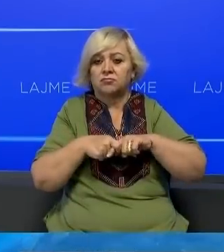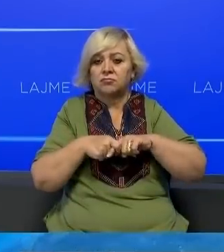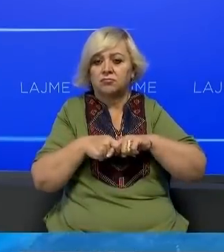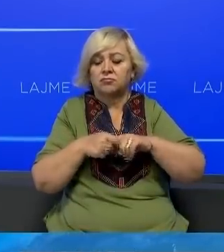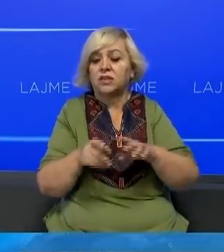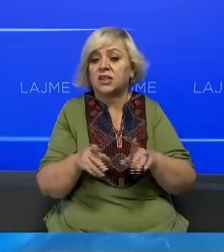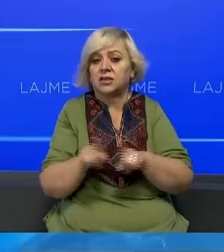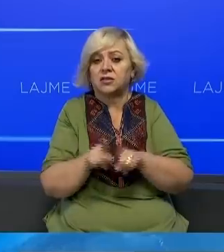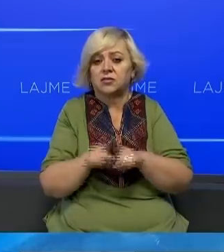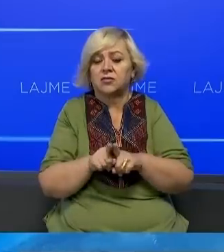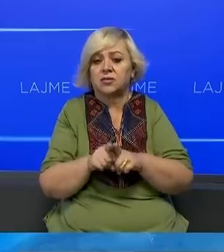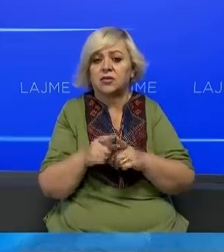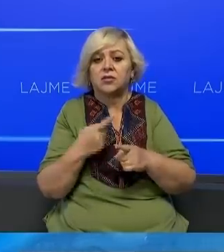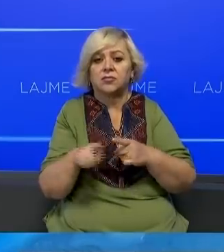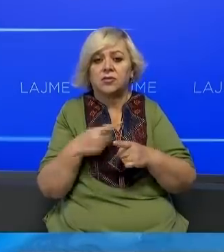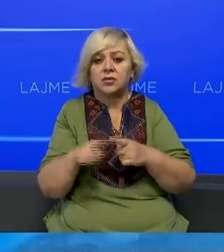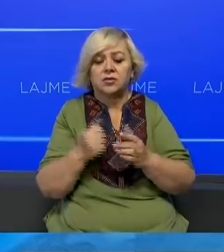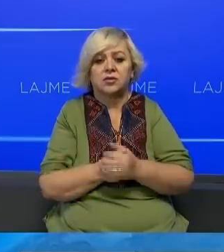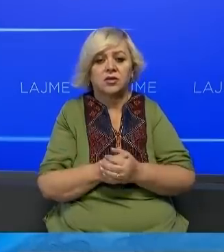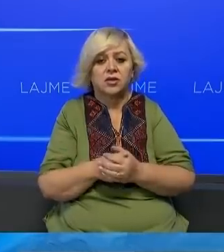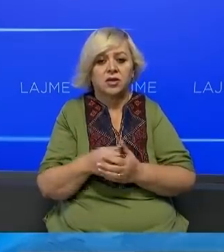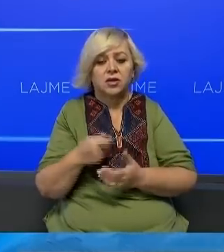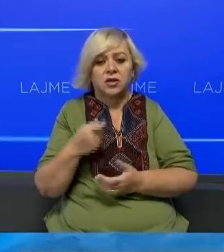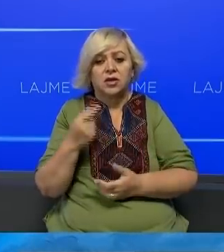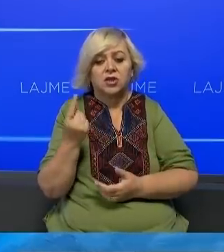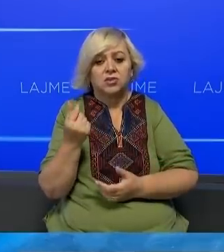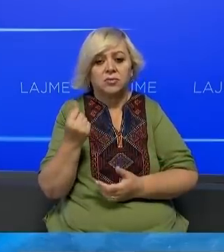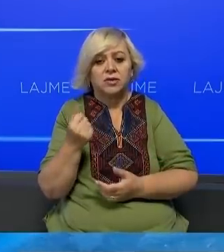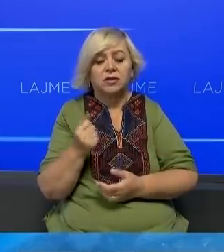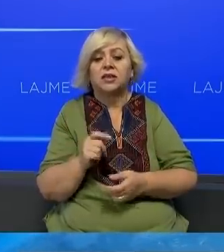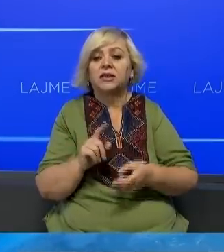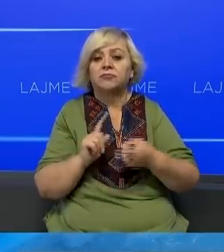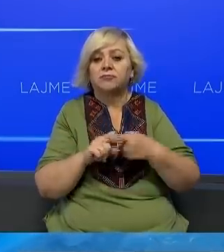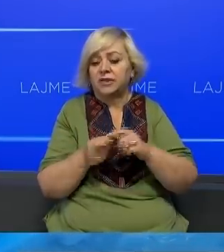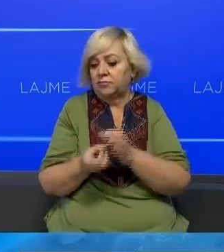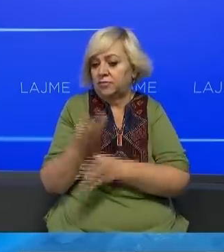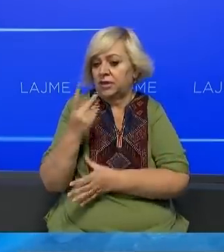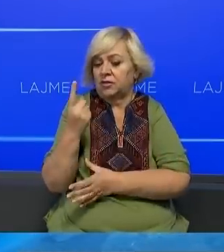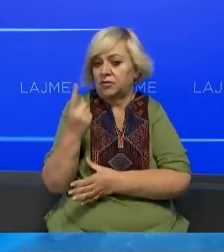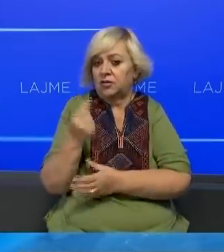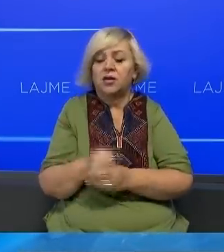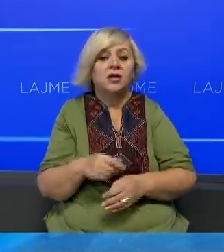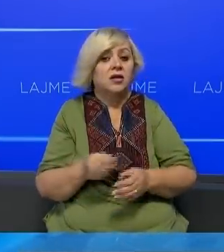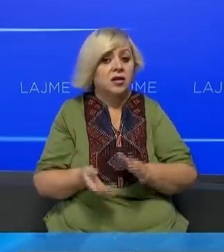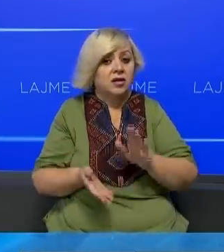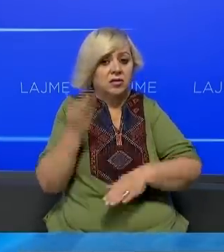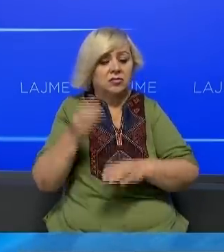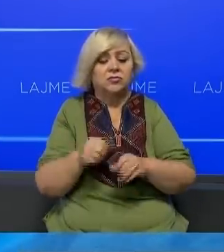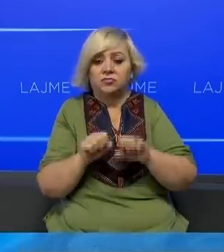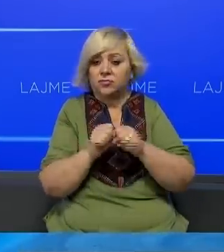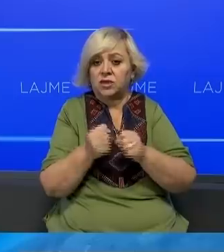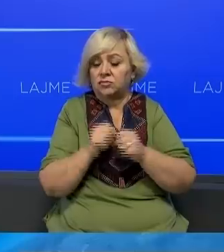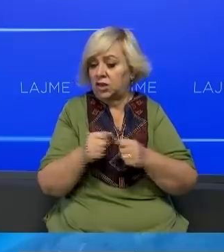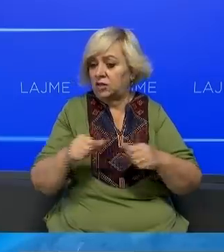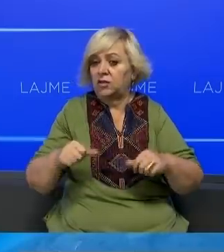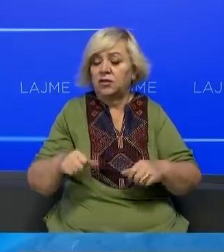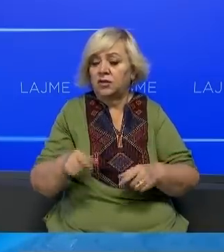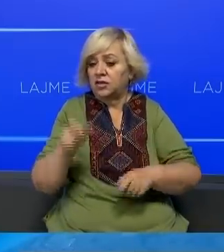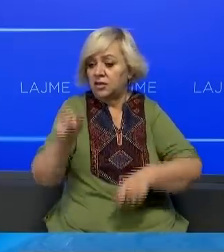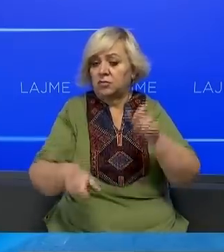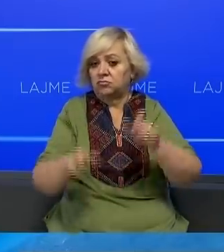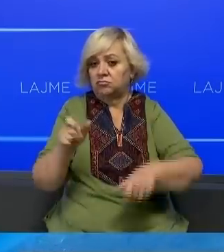krejt kjo po vjen si pasojë ndryshimeve në çmimin e lëndës së parë. Qytetarët po vlerësojnë se kjo rritje do të rëndojë edhe më shumë jetën e tyre, duke